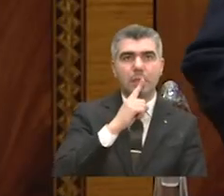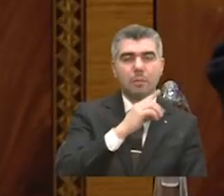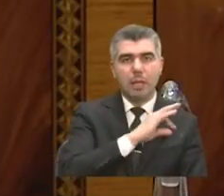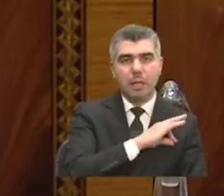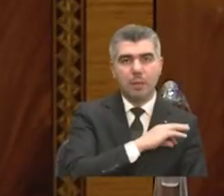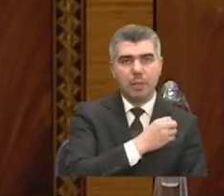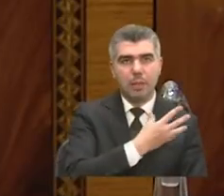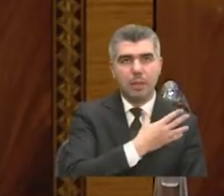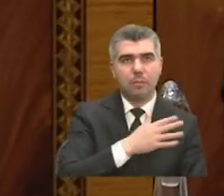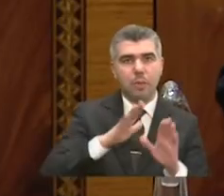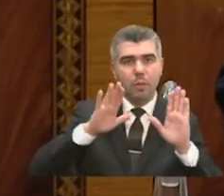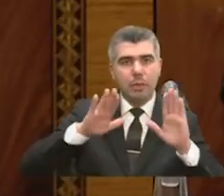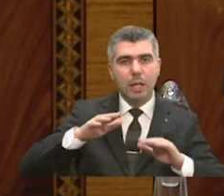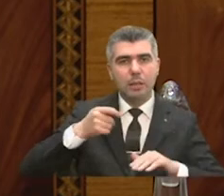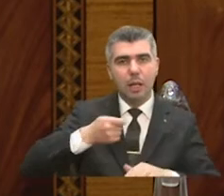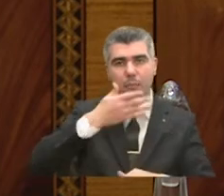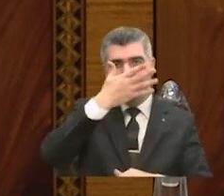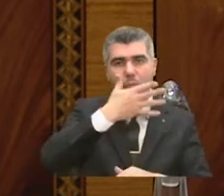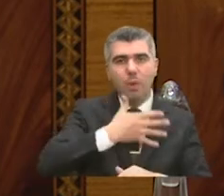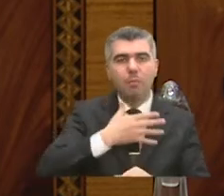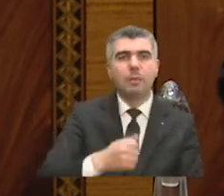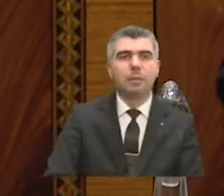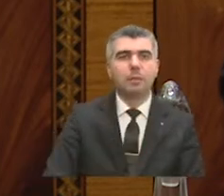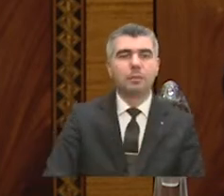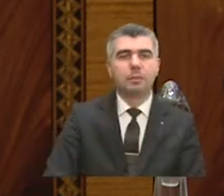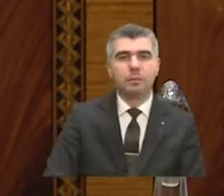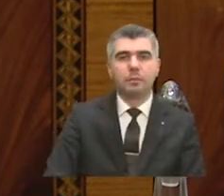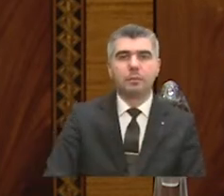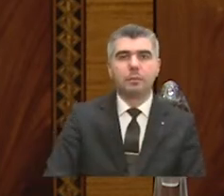Au nom de Dieu, Clément Miséricordieux,